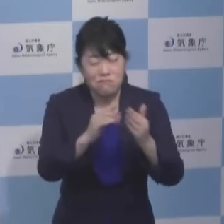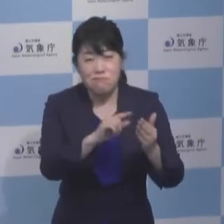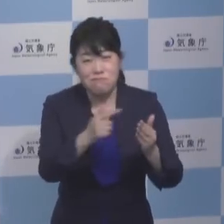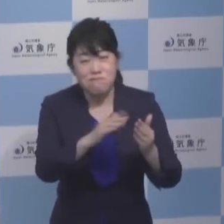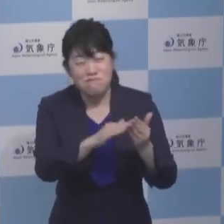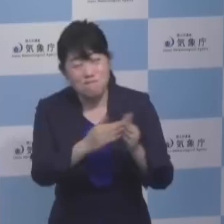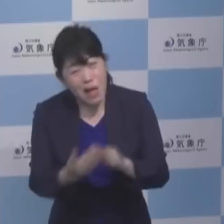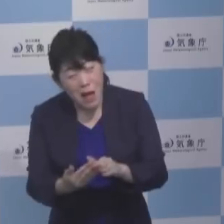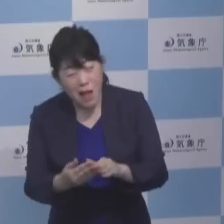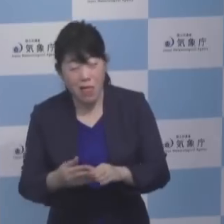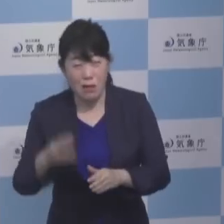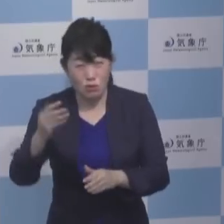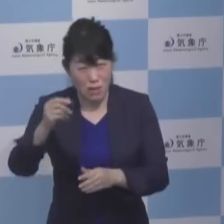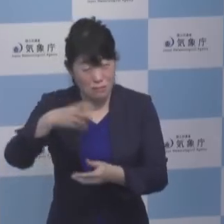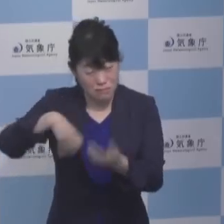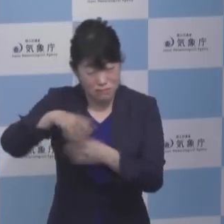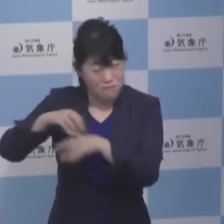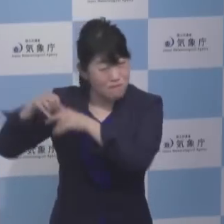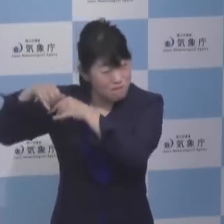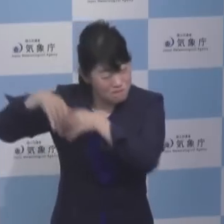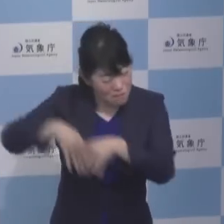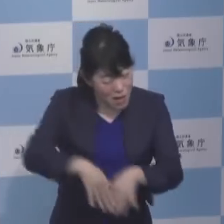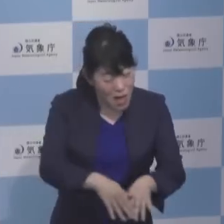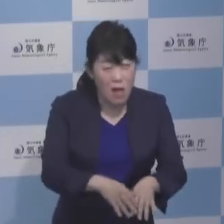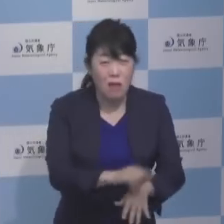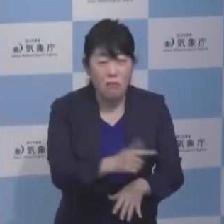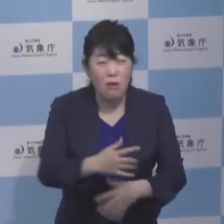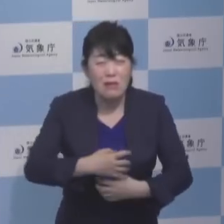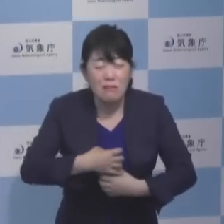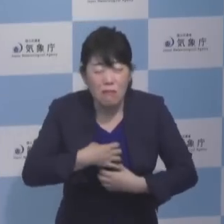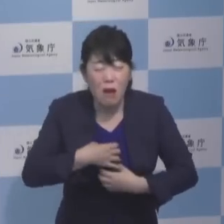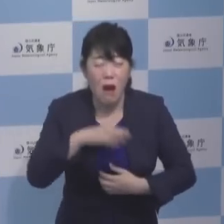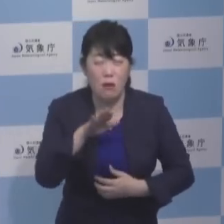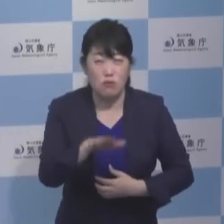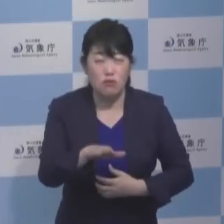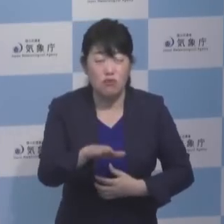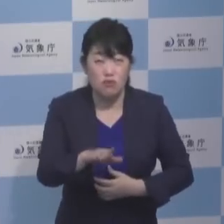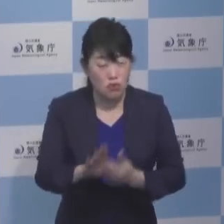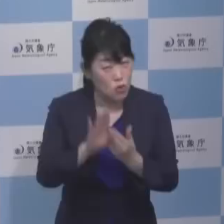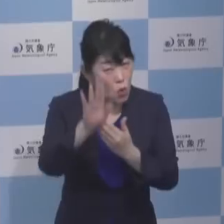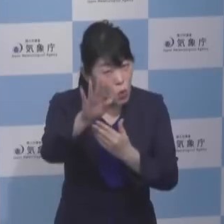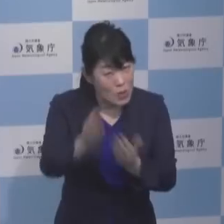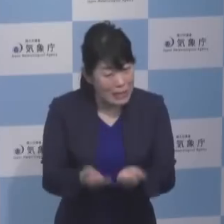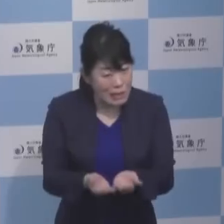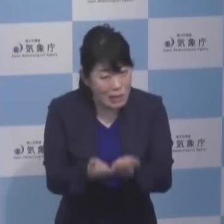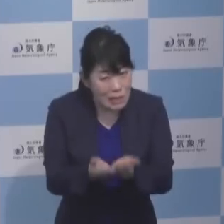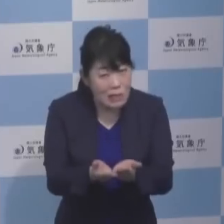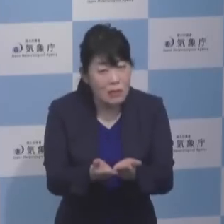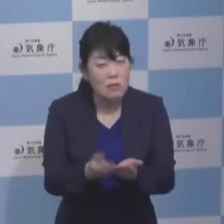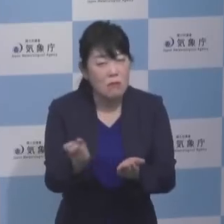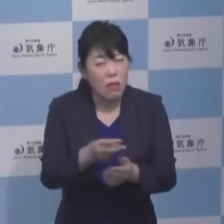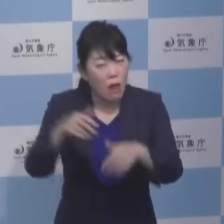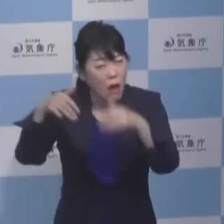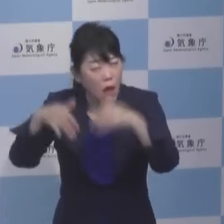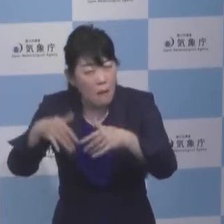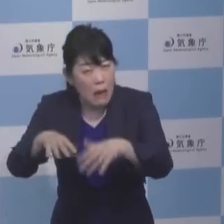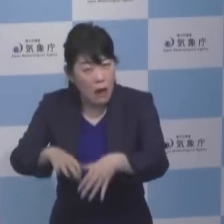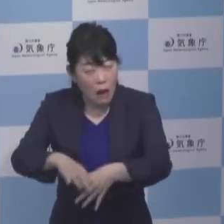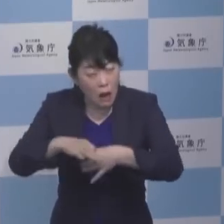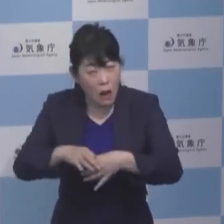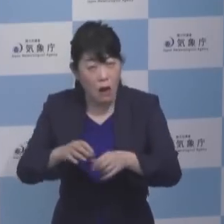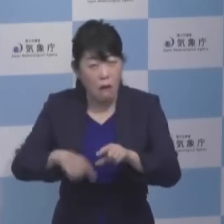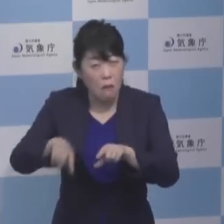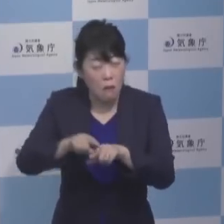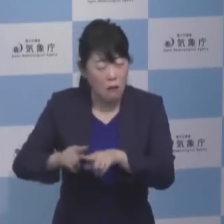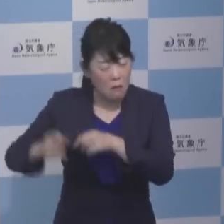砂災害などの危険性が高まっていますので今後の地震活動や降雨の状況に十分